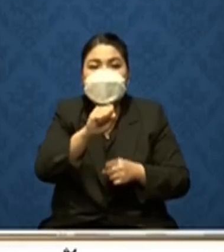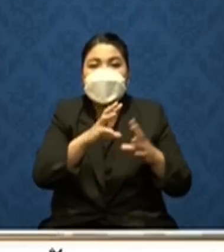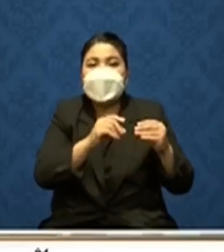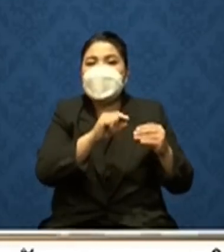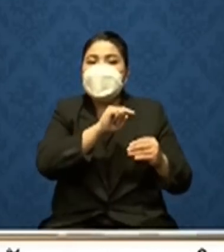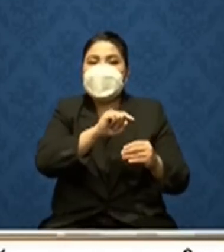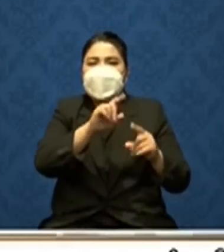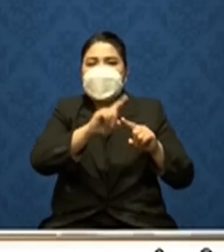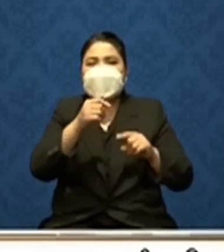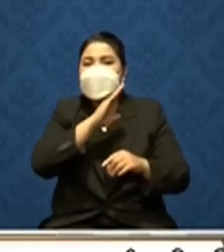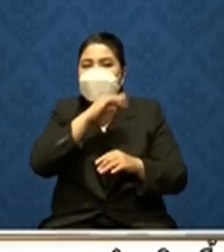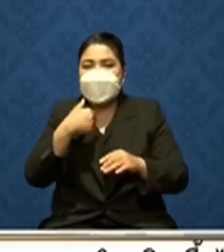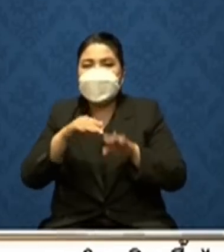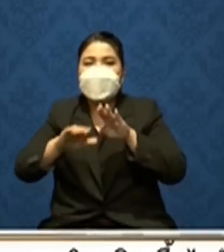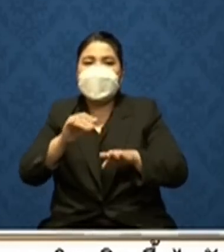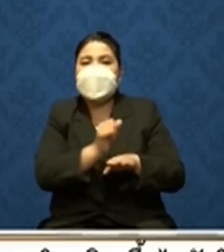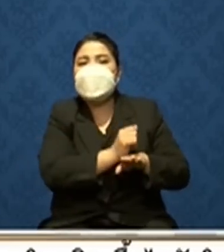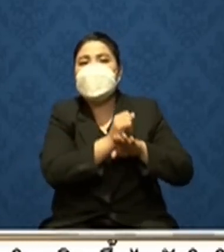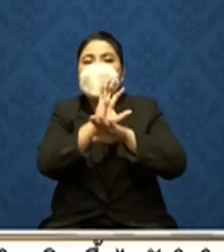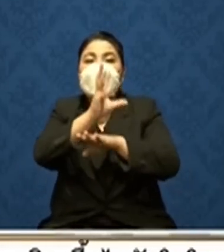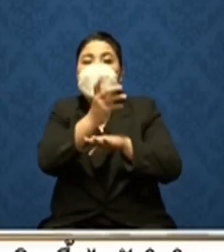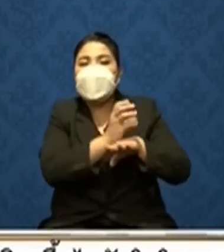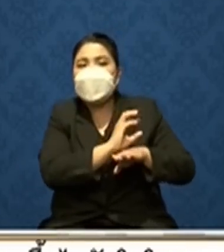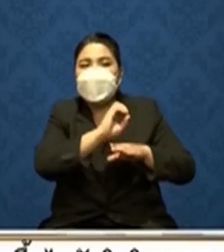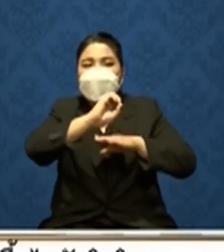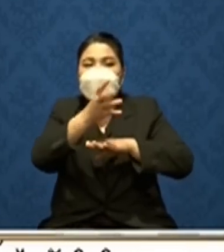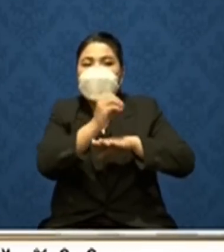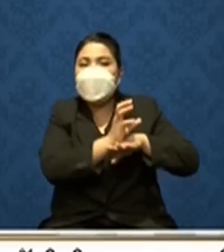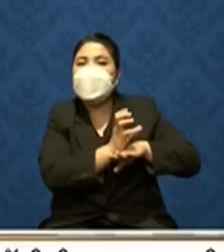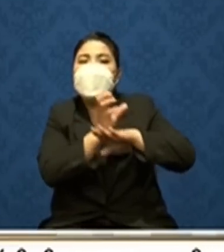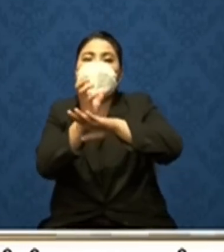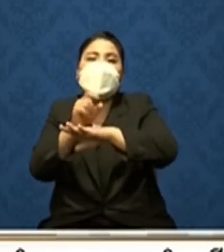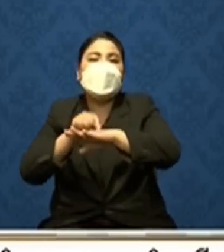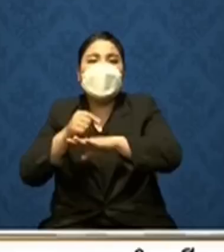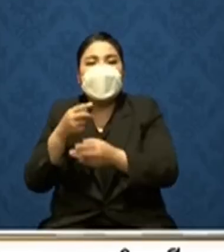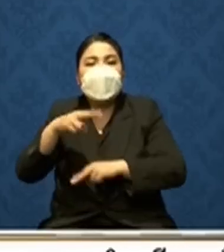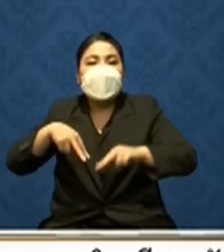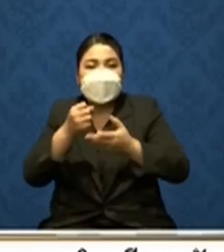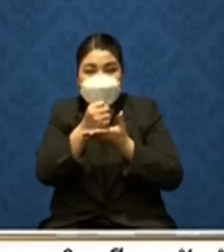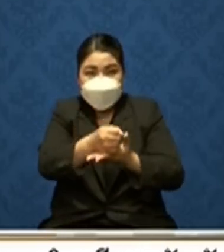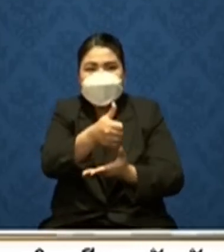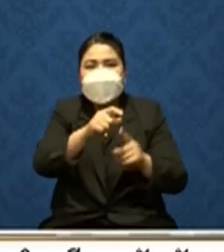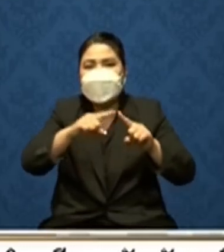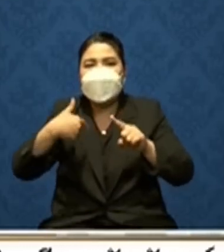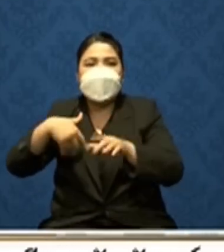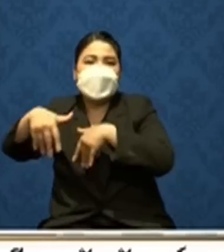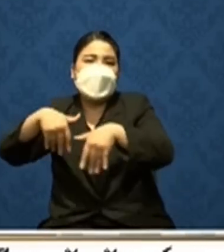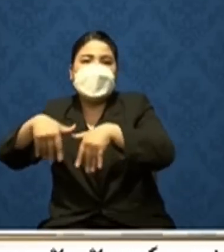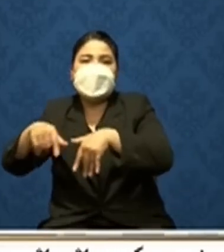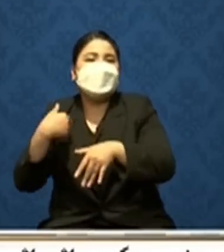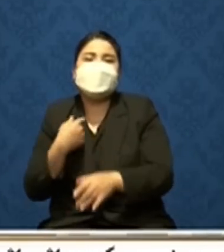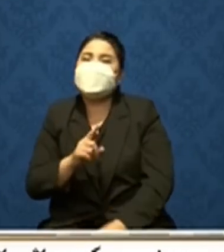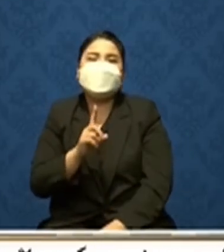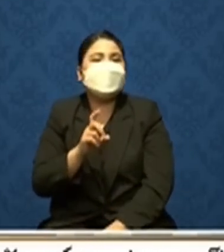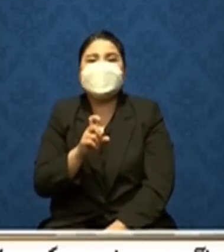พยาบาลยังรักษาชีวิตได้แต่ท่านตายในสนามเลือกตั้งแน่นอนครับนี่คือยุทธการเด็ดหัวสอยนั่งร้านฝากท่านประธานไป